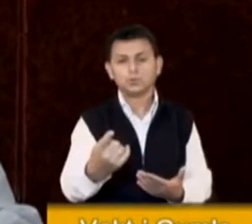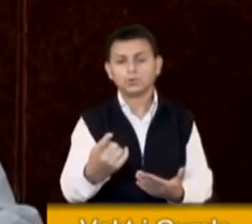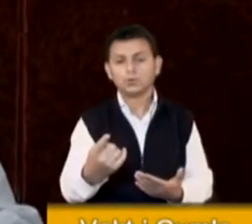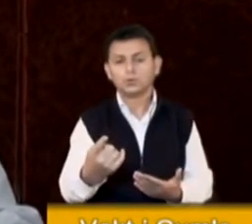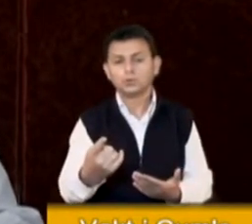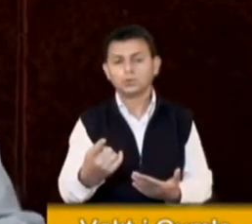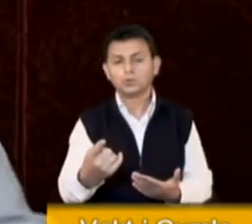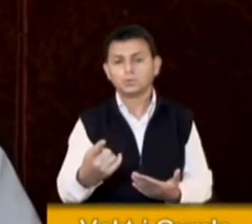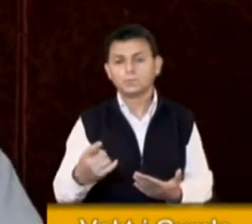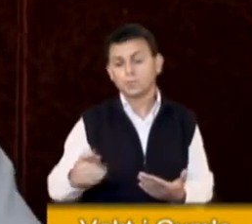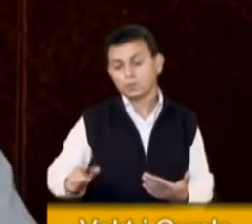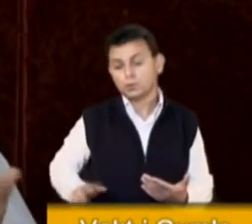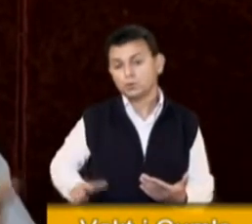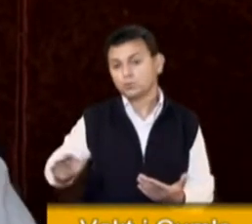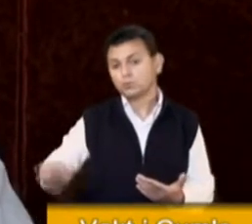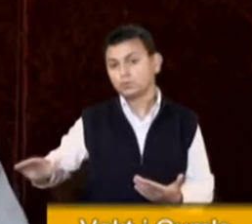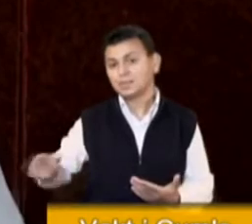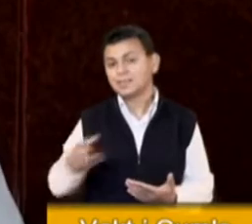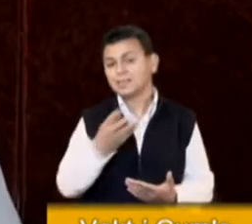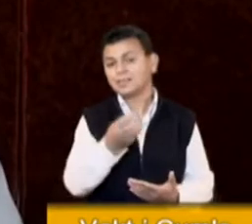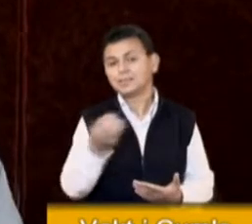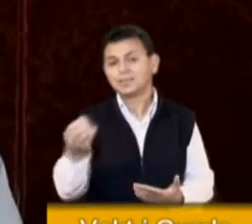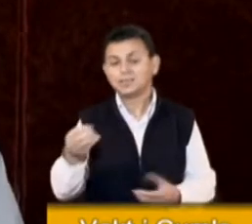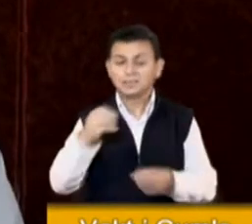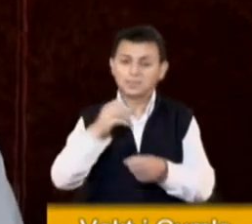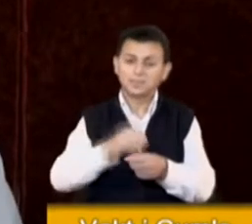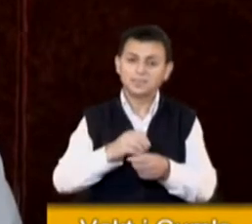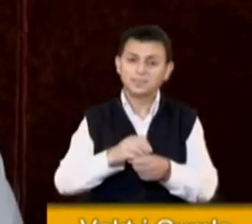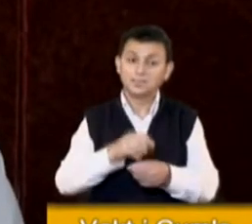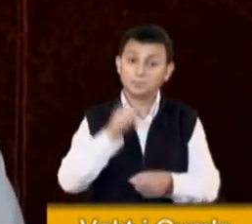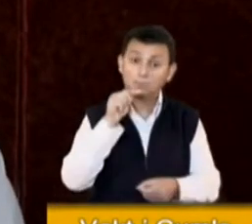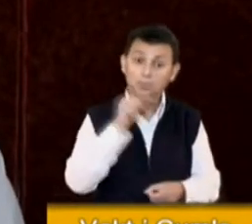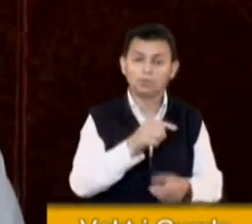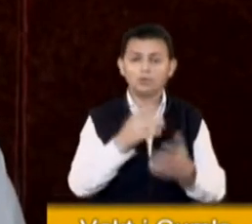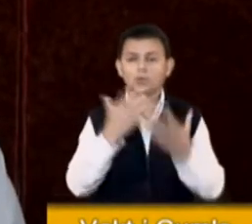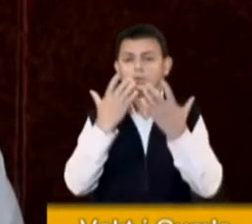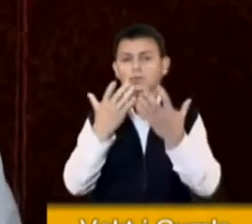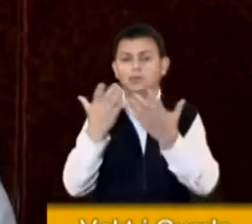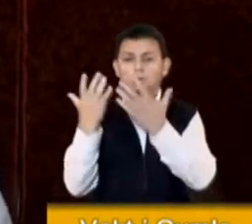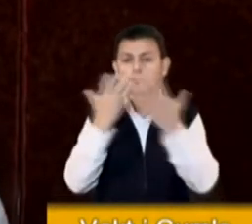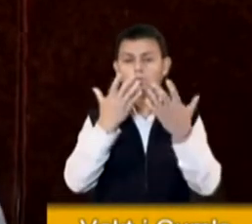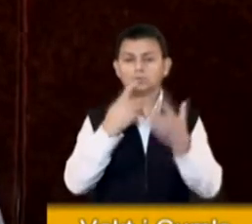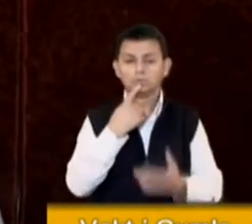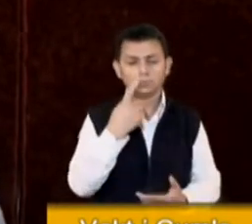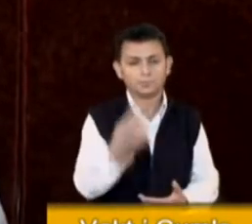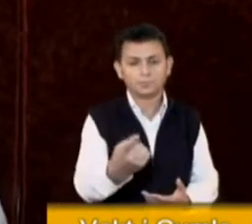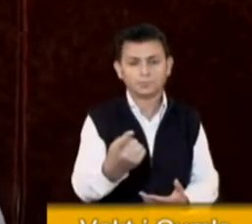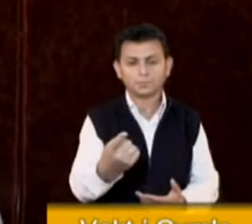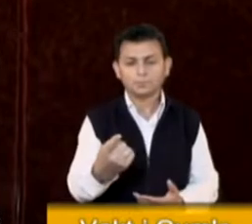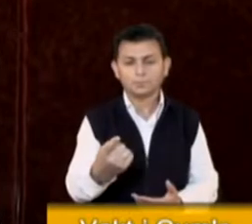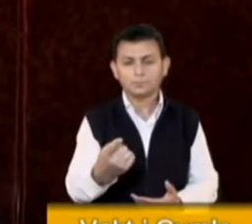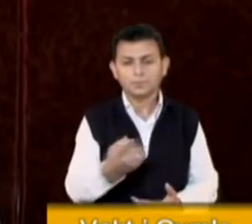İsmail Aleyhisselam'ı bu şekilde Allahu Zülcelal'ın yüce iradesine sığındırıyor, böyle okuyordu. Muhterem